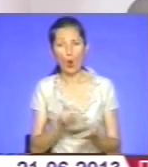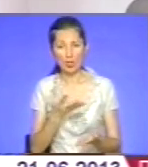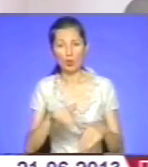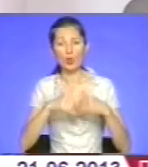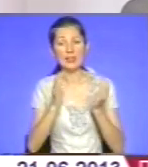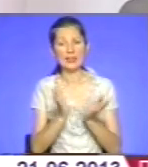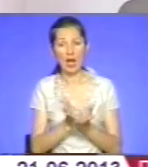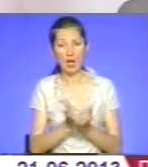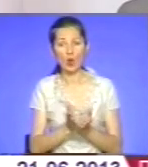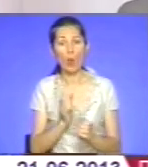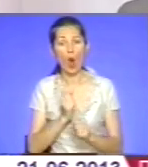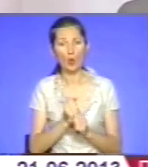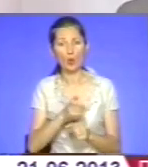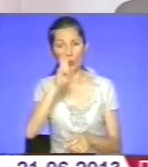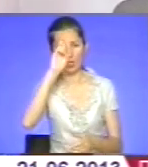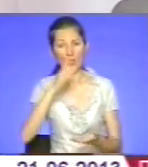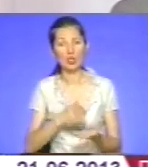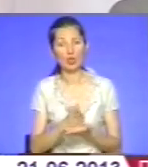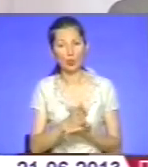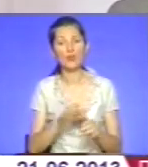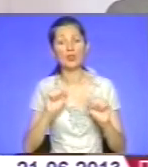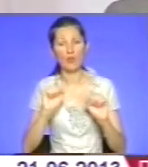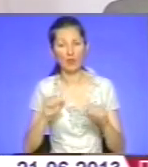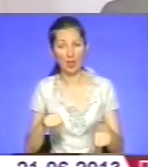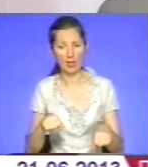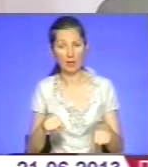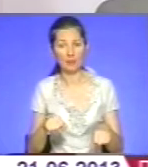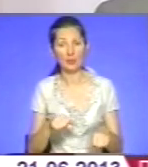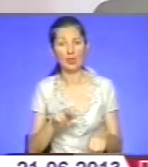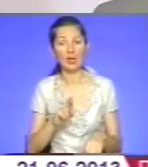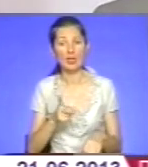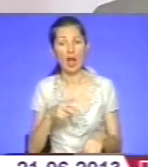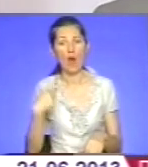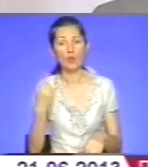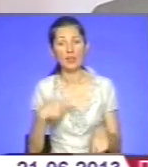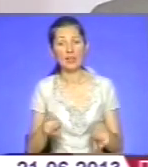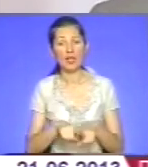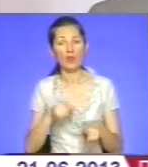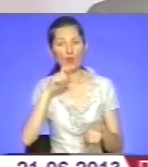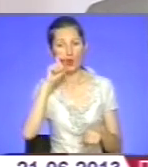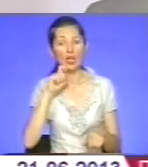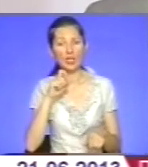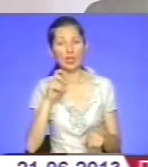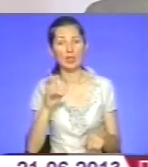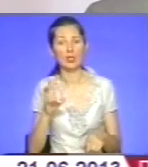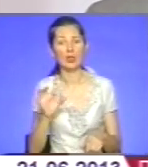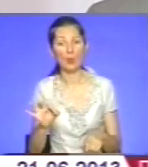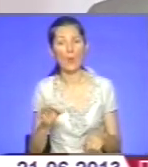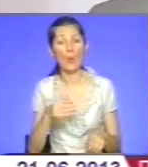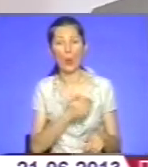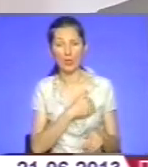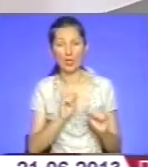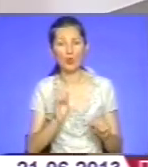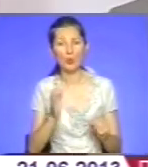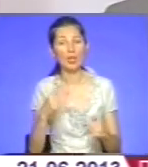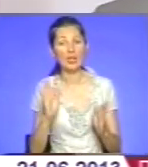загалом роботу державних службовців і влади як в області, так і в Україні. Ну, побажання може бути тільки